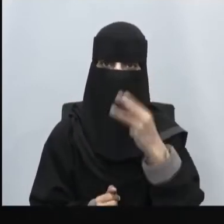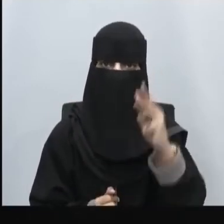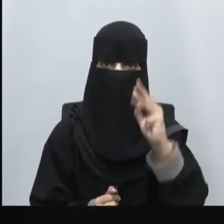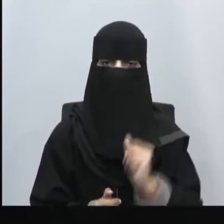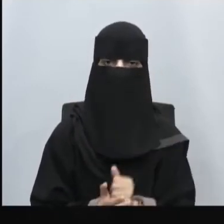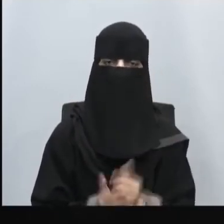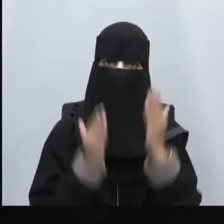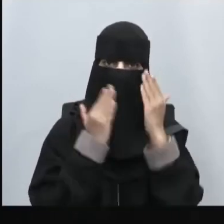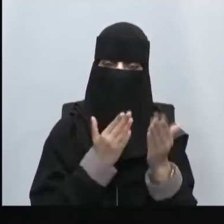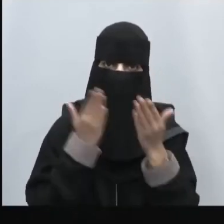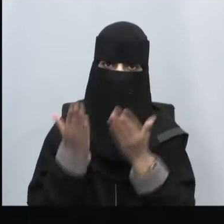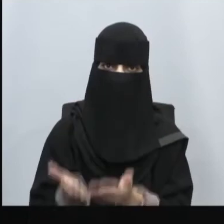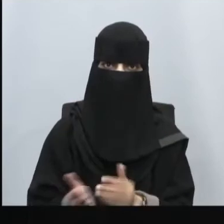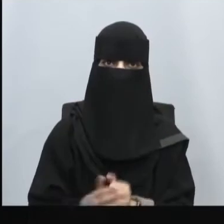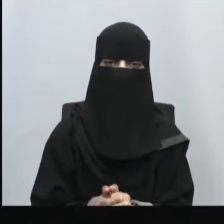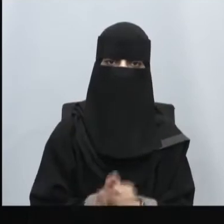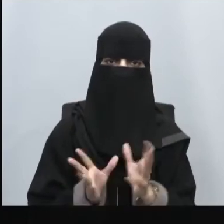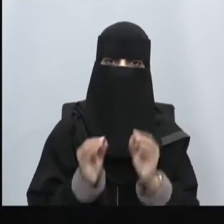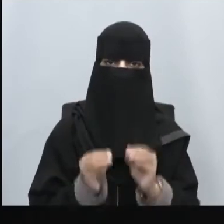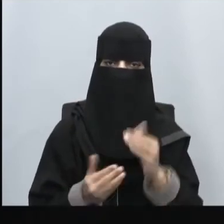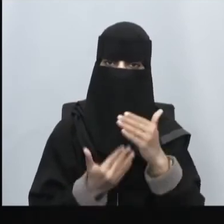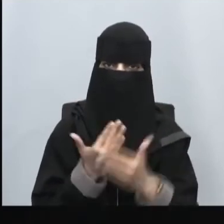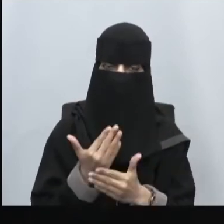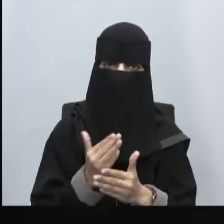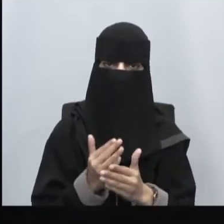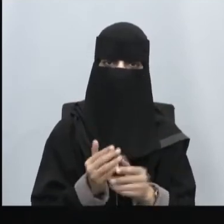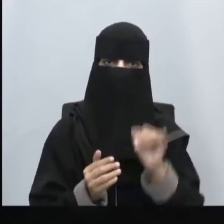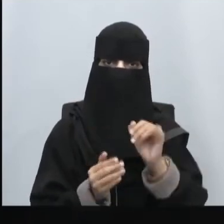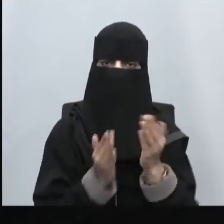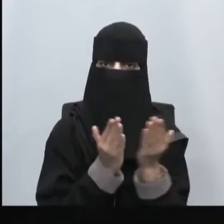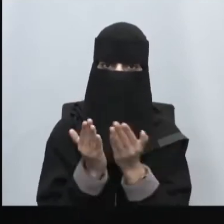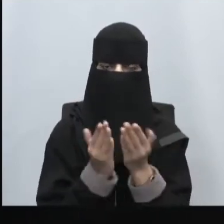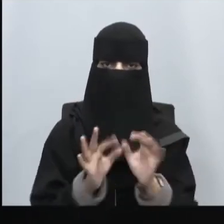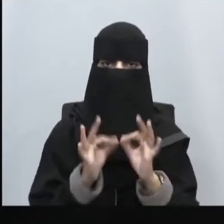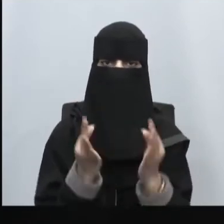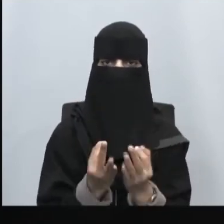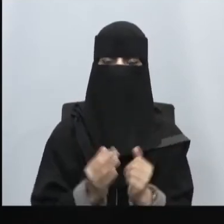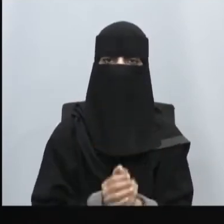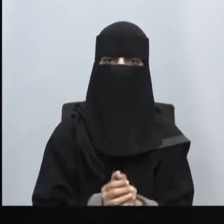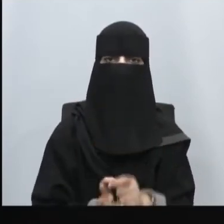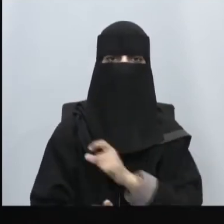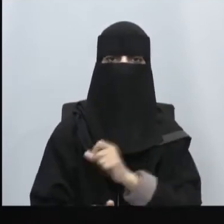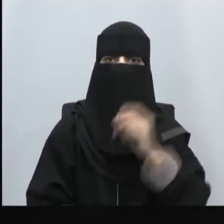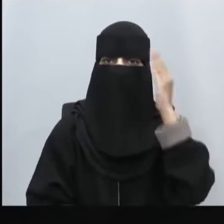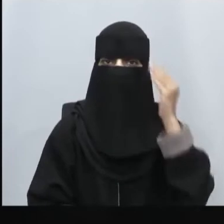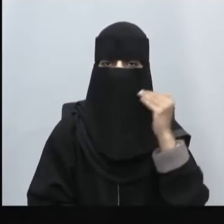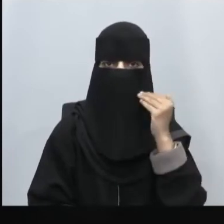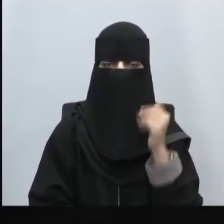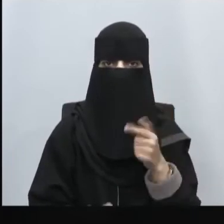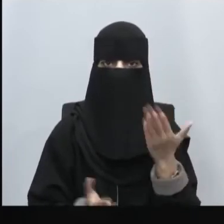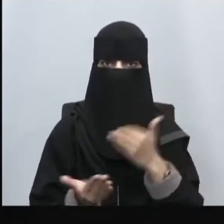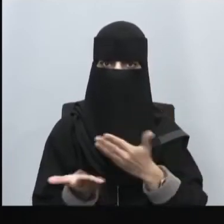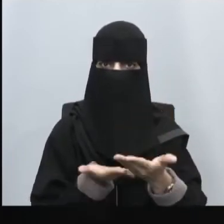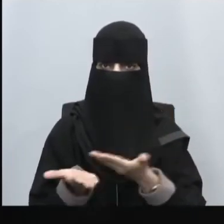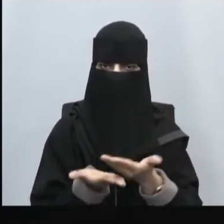اهلا وسهلا بكم في حصه جديده من ماده الدراسات الاجتماعيه طلاب وطالباتي كنا